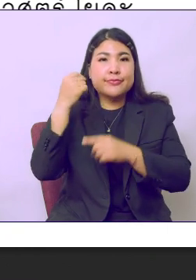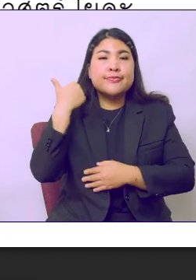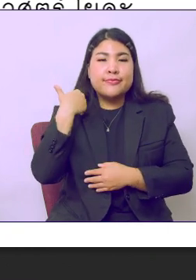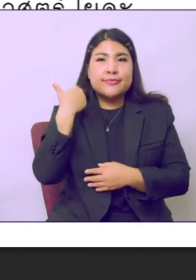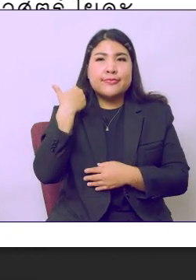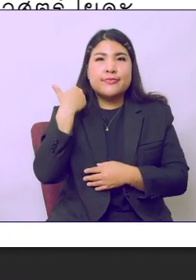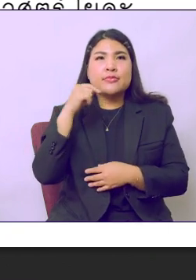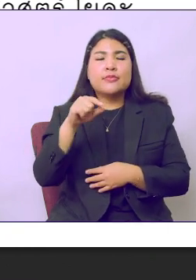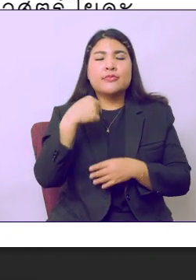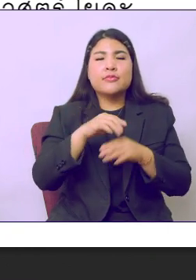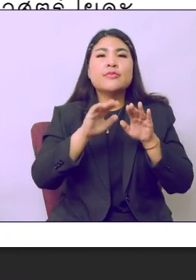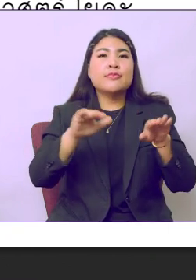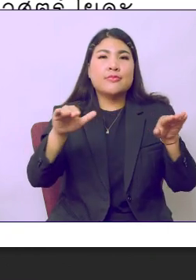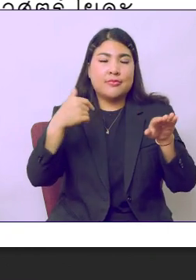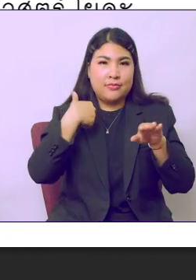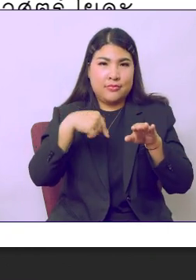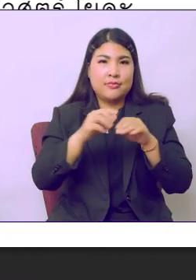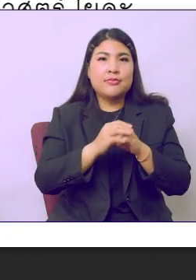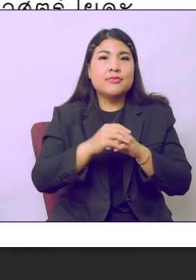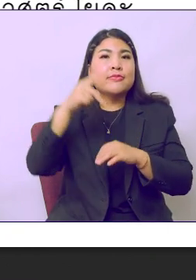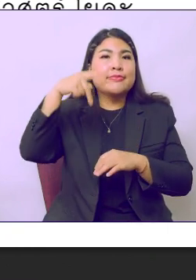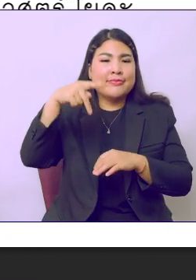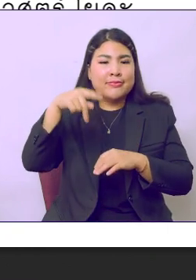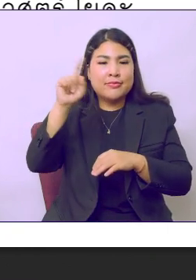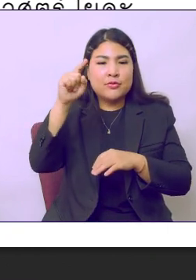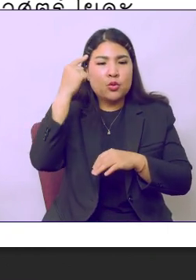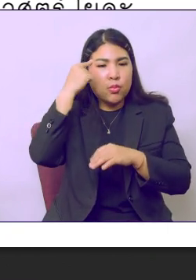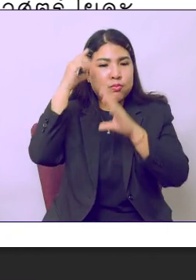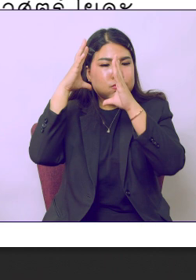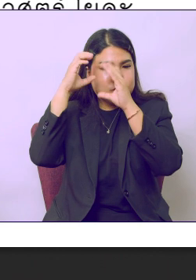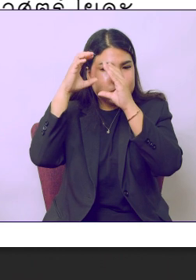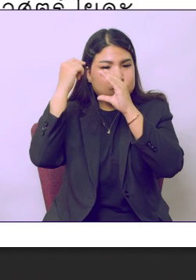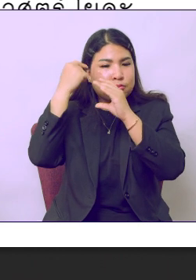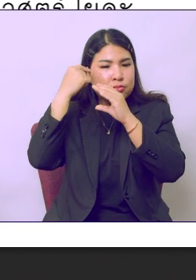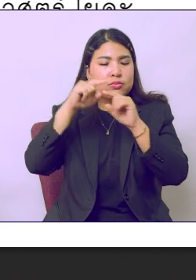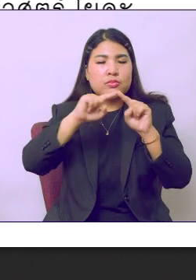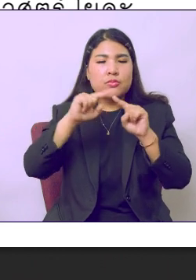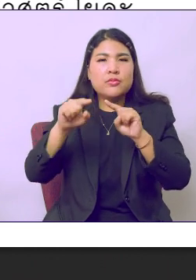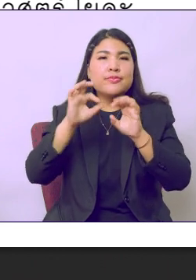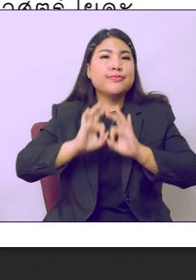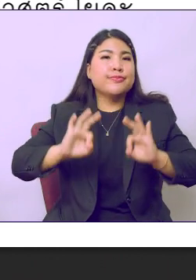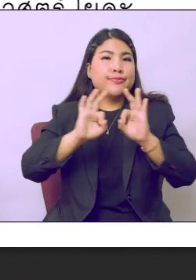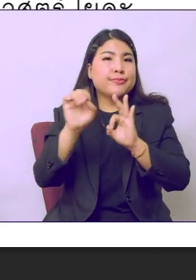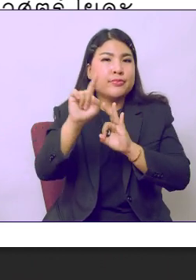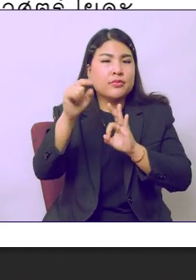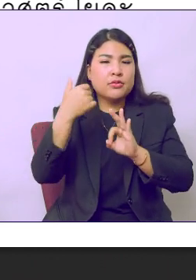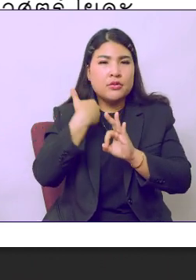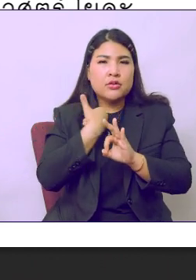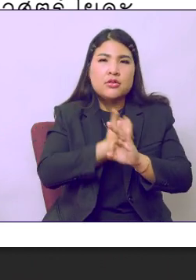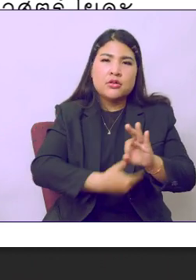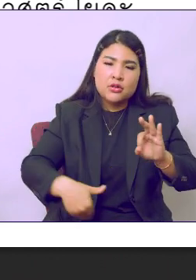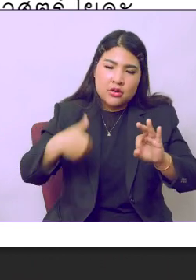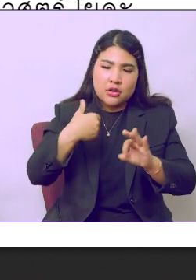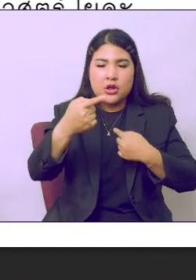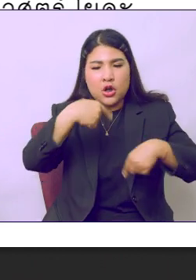เด็กที่มีความต้องการเป็นพิเศษนะครับกลุ่มเด็กสมองพิการเนี่ยเราก็จะไปเน้นเรื่องของการเคลื่อนไหวการทรงตัวหรือคายการคาย